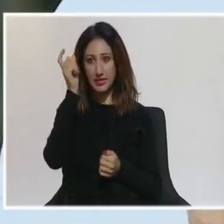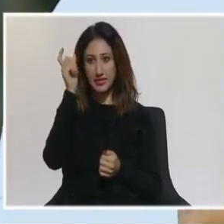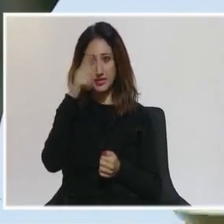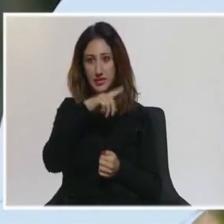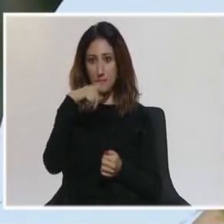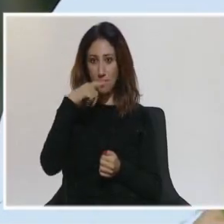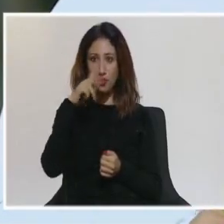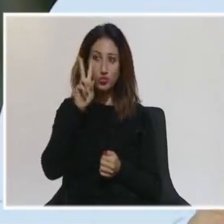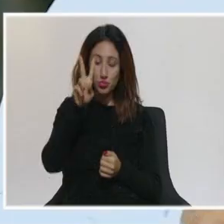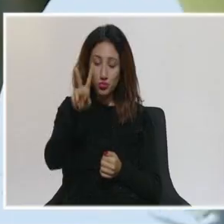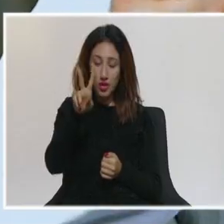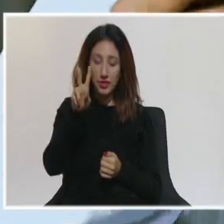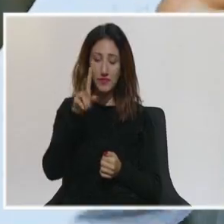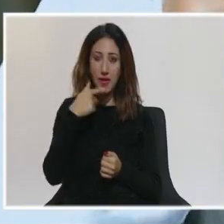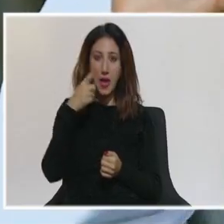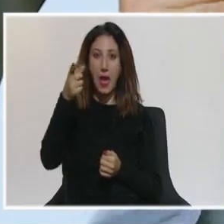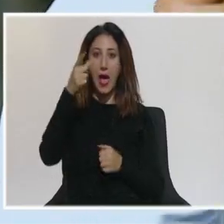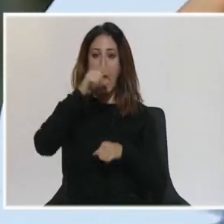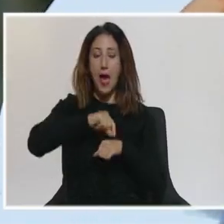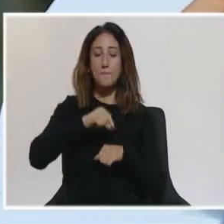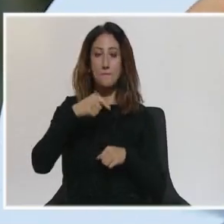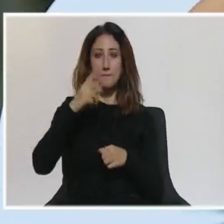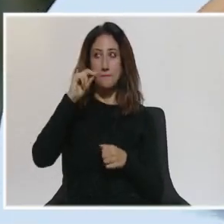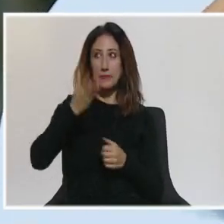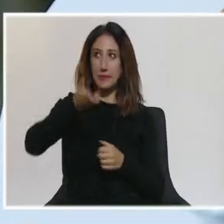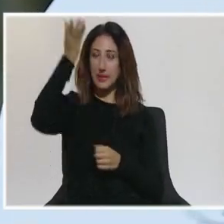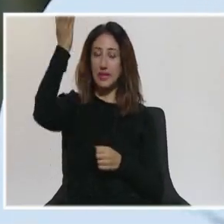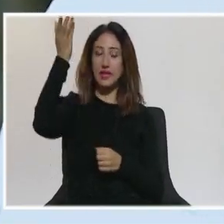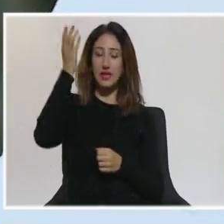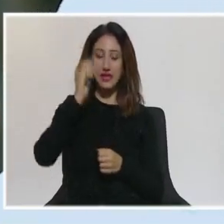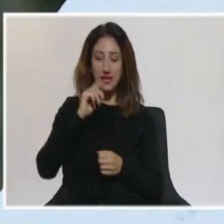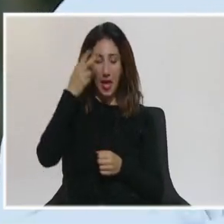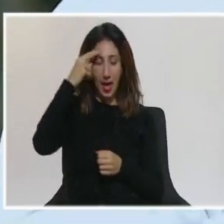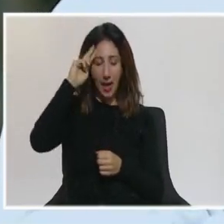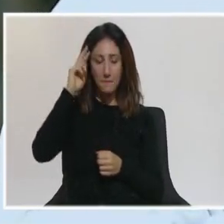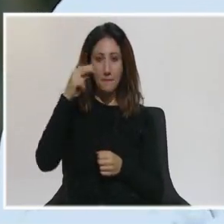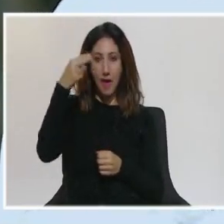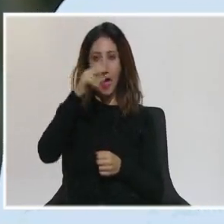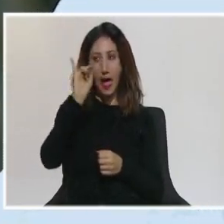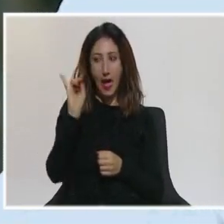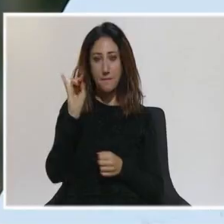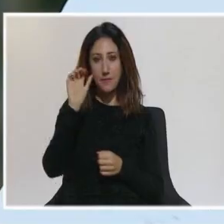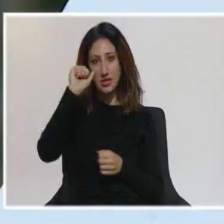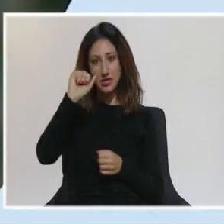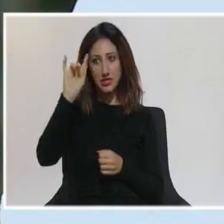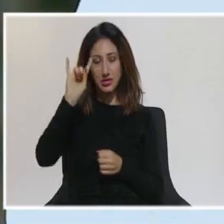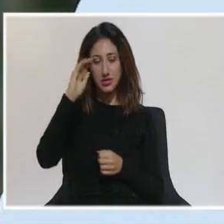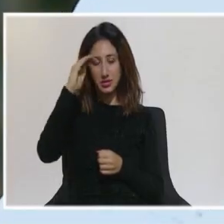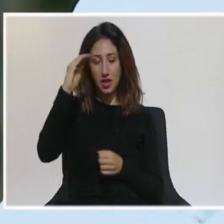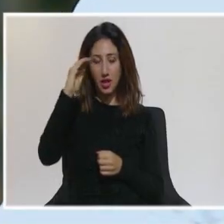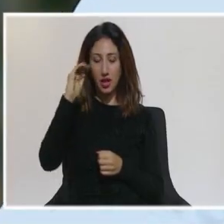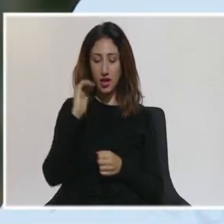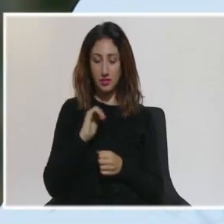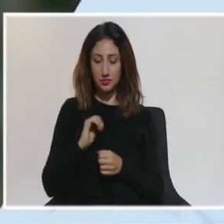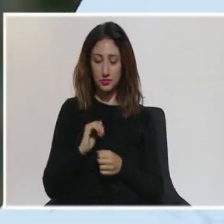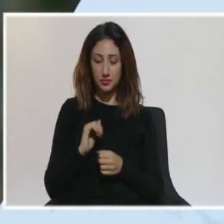القصر غيري. فده عمنا، ده الكبير بتاعنا يعني، انت فاهم؟ هي العم هنا بياخدها شعبان اكبر مني سنا